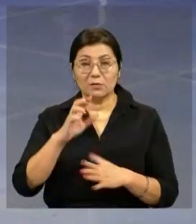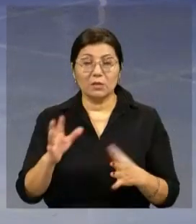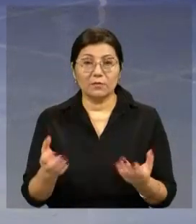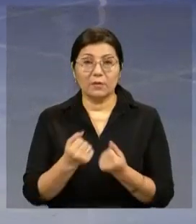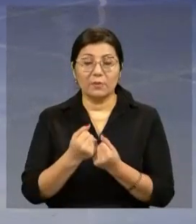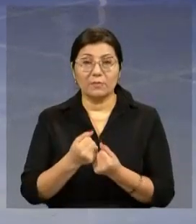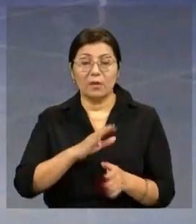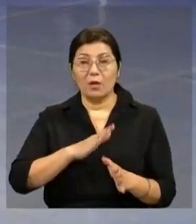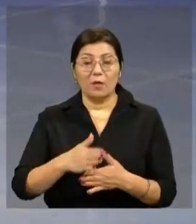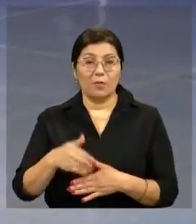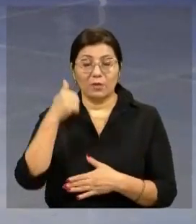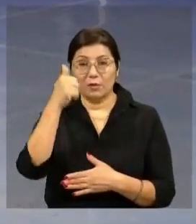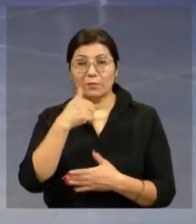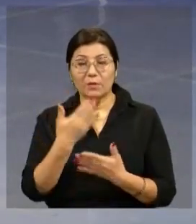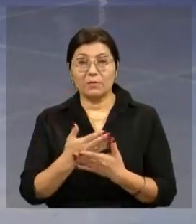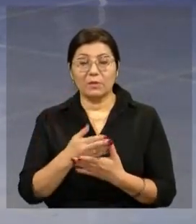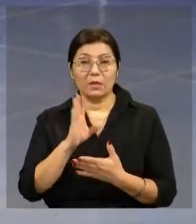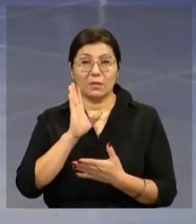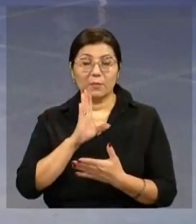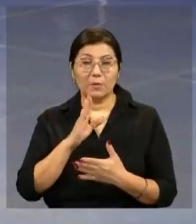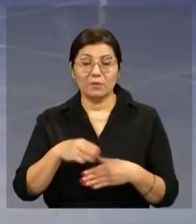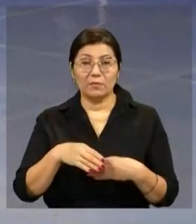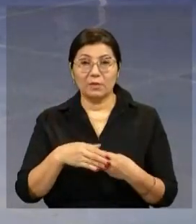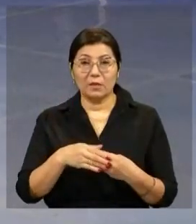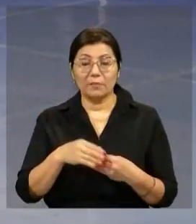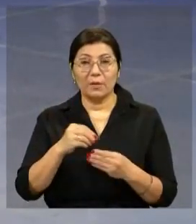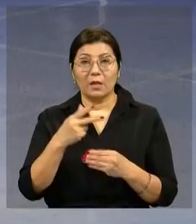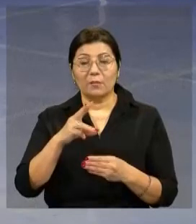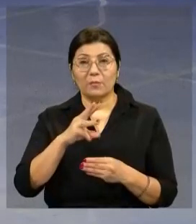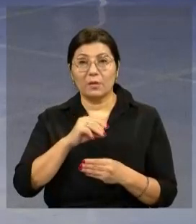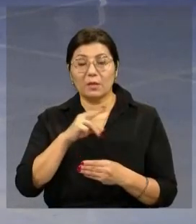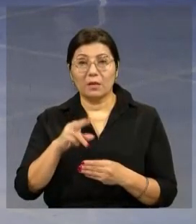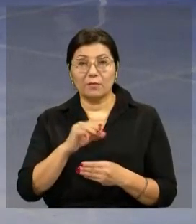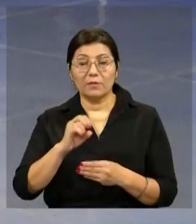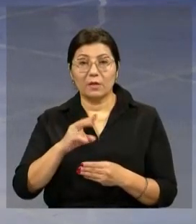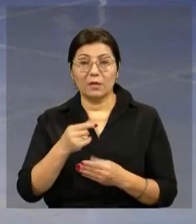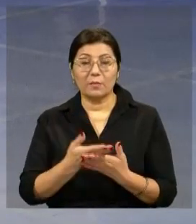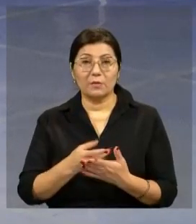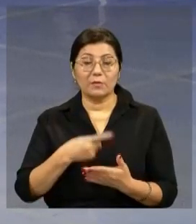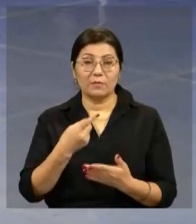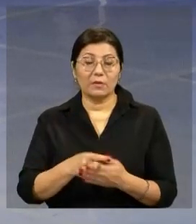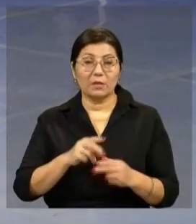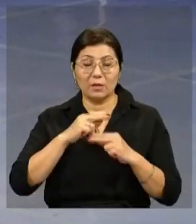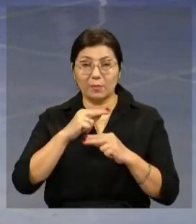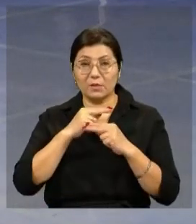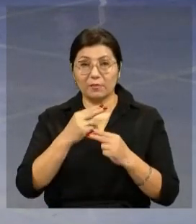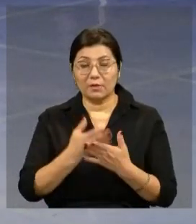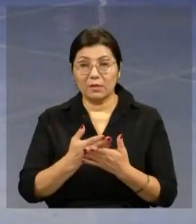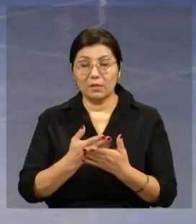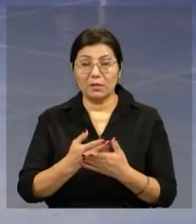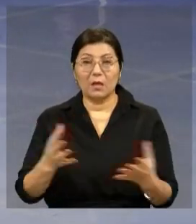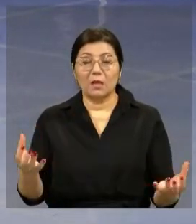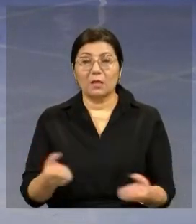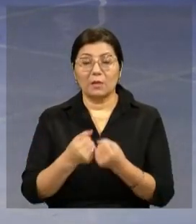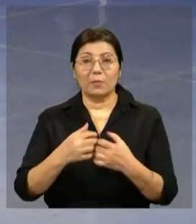В уходящем году на субсидирование сельхозпроизводителей выделили свыше 13 миллиардов тенге. Отметим, что особый акцент в регионе делается на